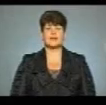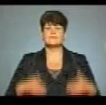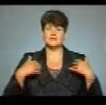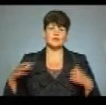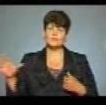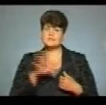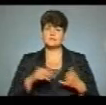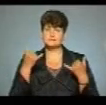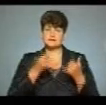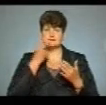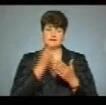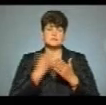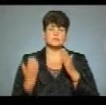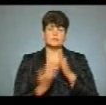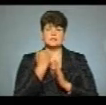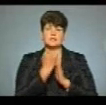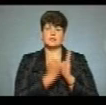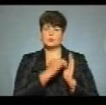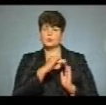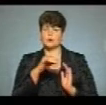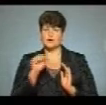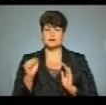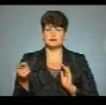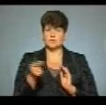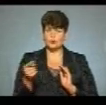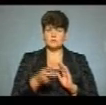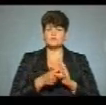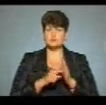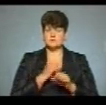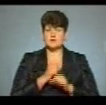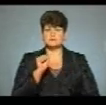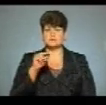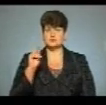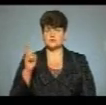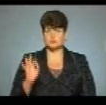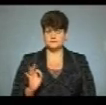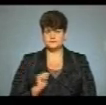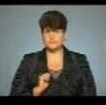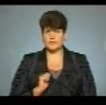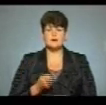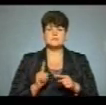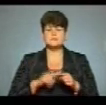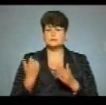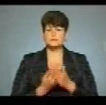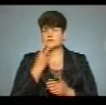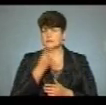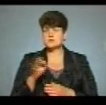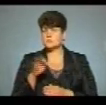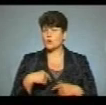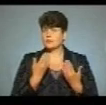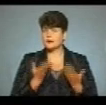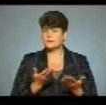Вітаю усіх, хто зараз з нами. Новини в ефірі телеканалу ЮА Тернопіль. У студії Анастасія Чичко. І у цьому випуску дивіться про